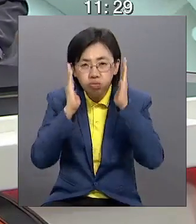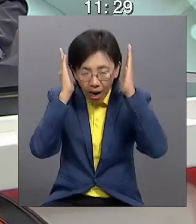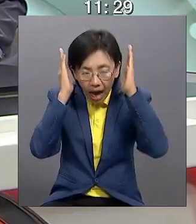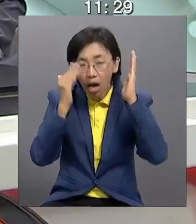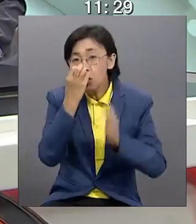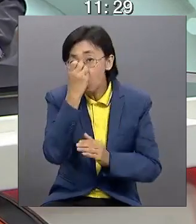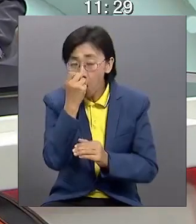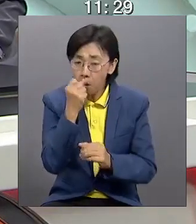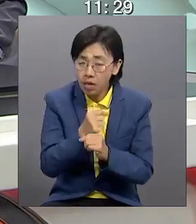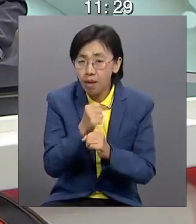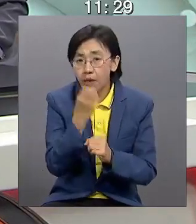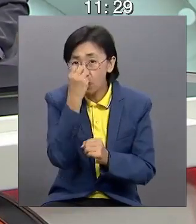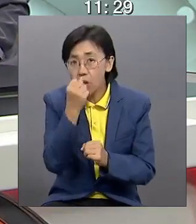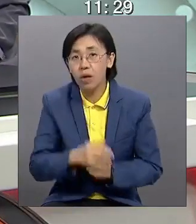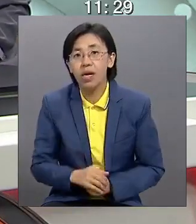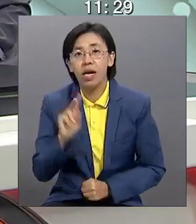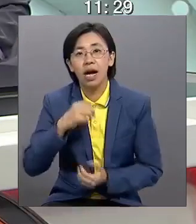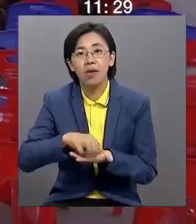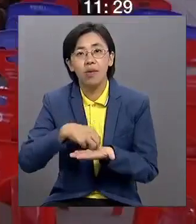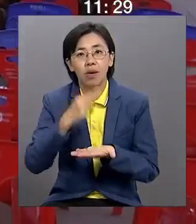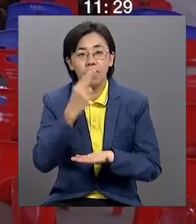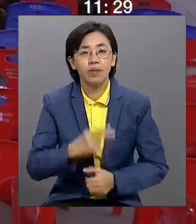ท่านั้นนะคะคุณดวงทิพย์เยี่ยมพบรายงานค่ะ